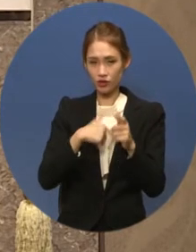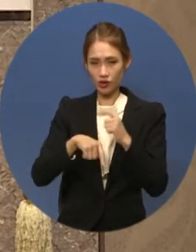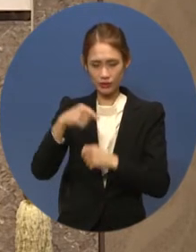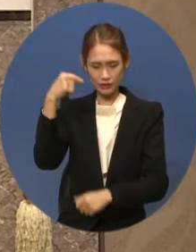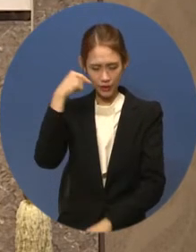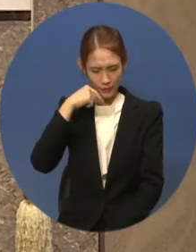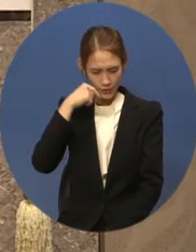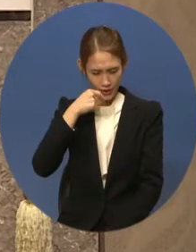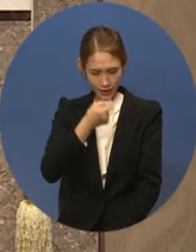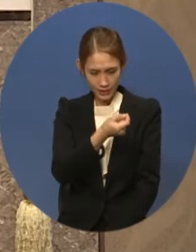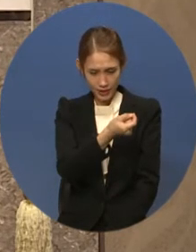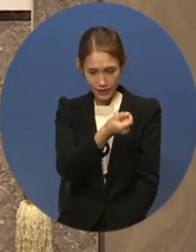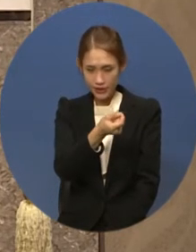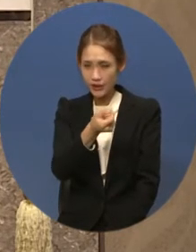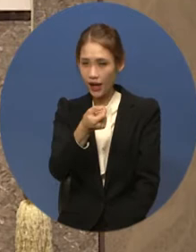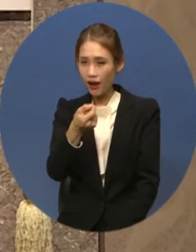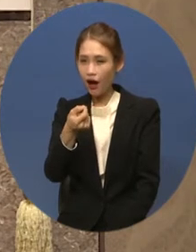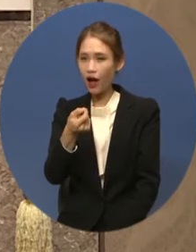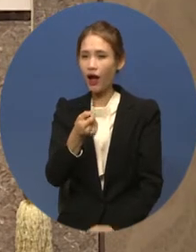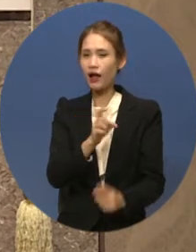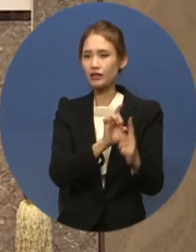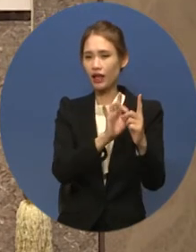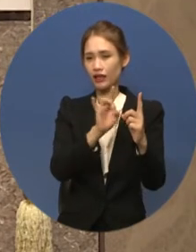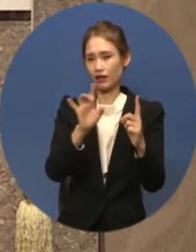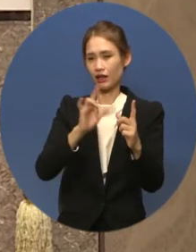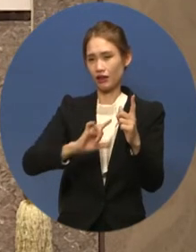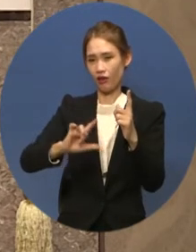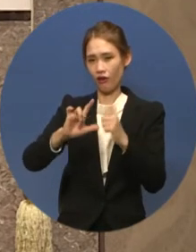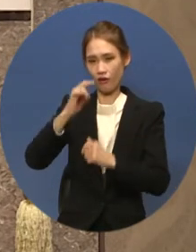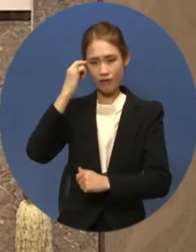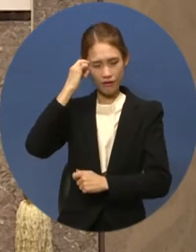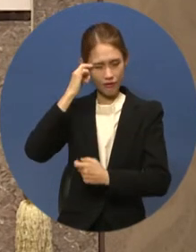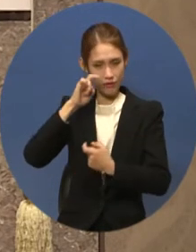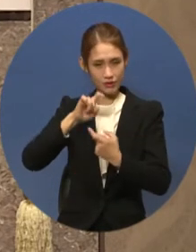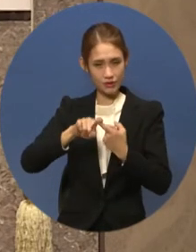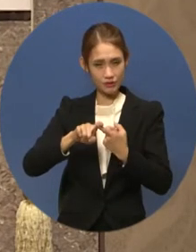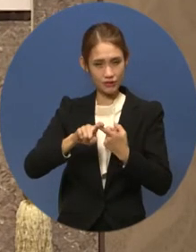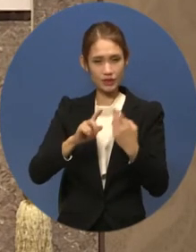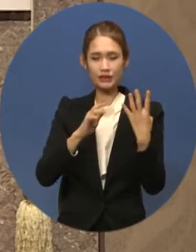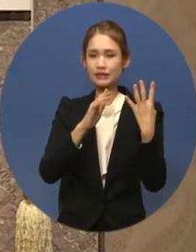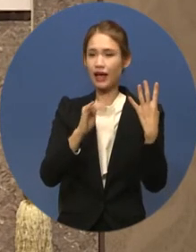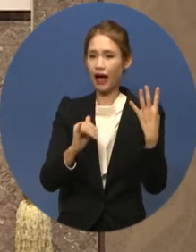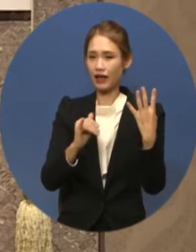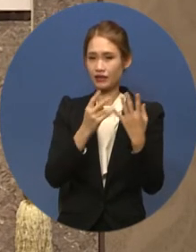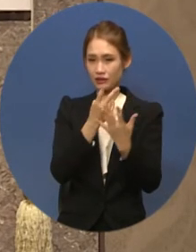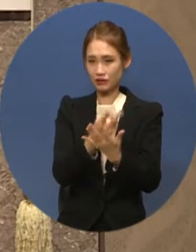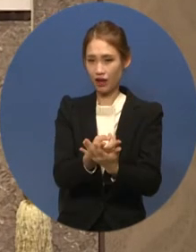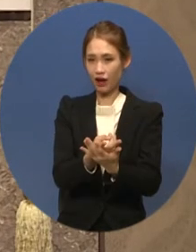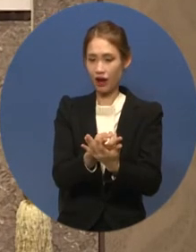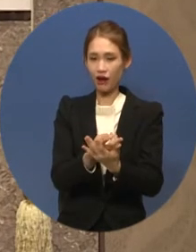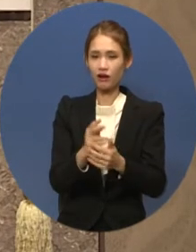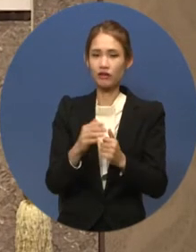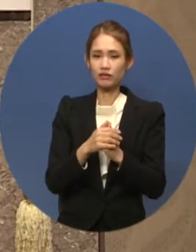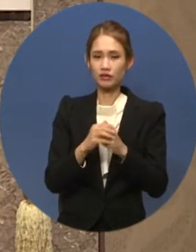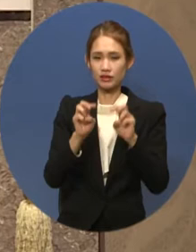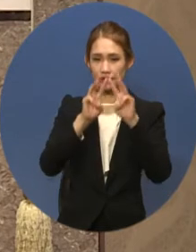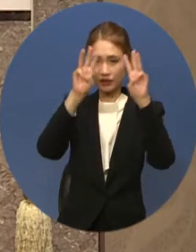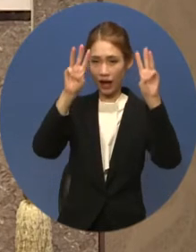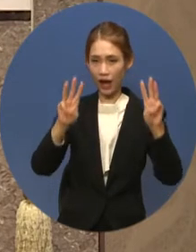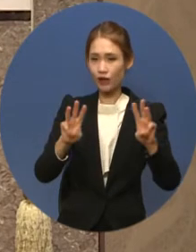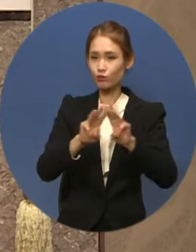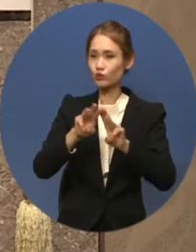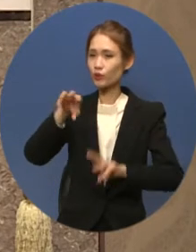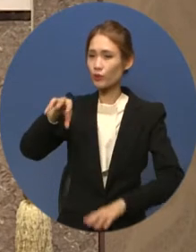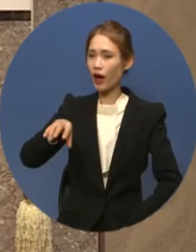세세한 것까지 저희들이 신경을 썼는데 4인실 같은 경우에도 창문 쪽에 위치한 배드 뿐만이 아니라